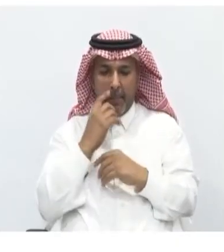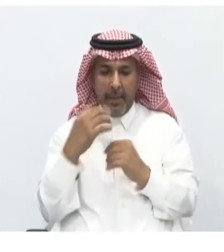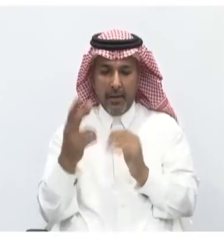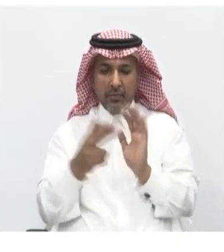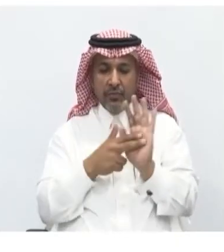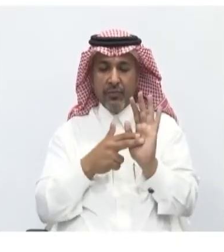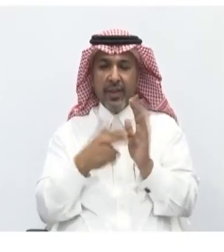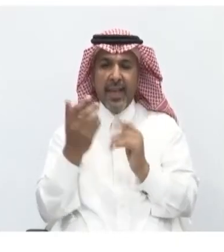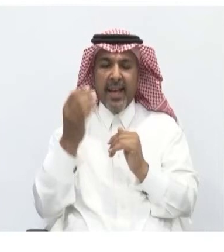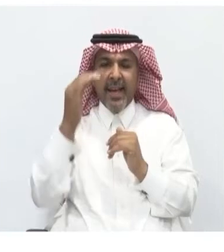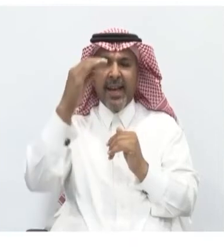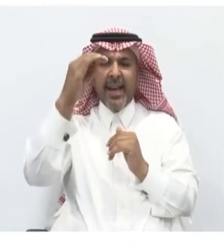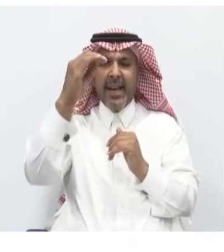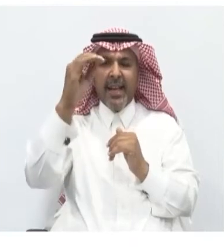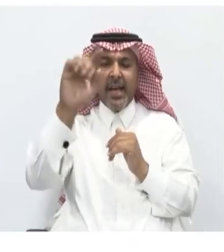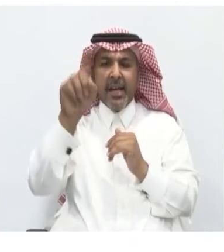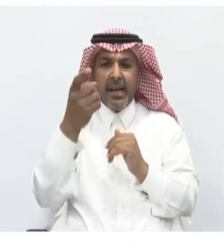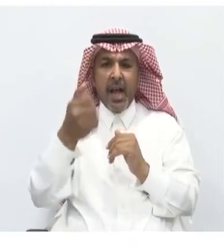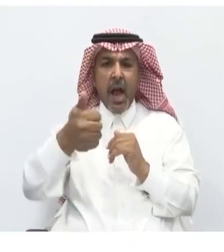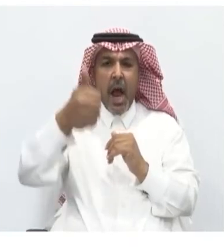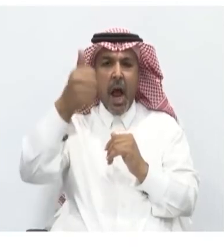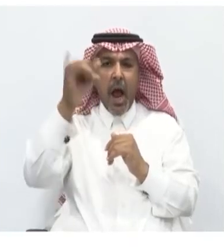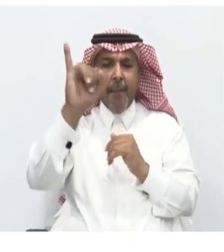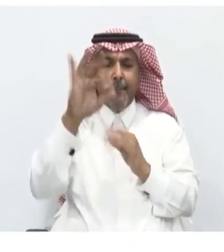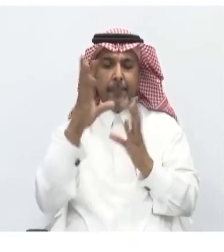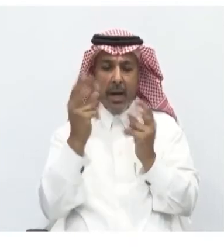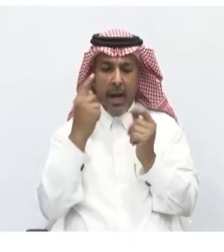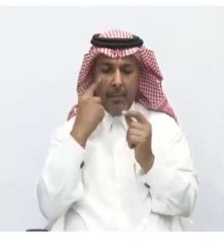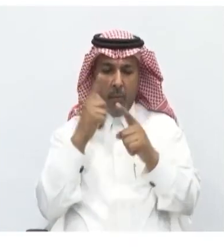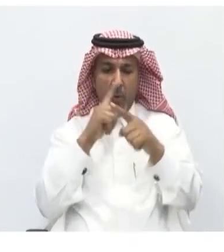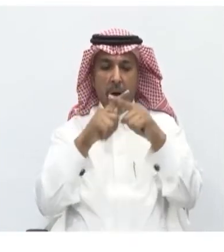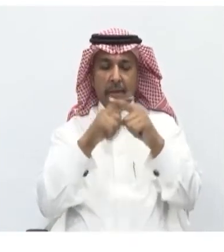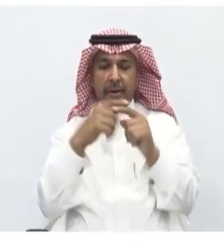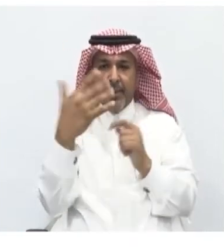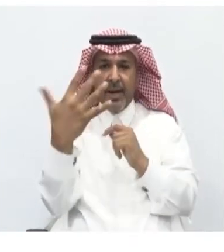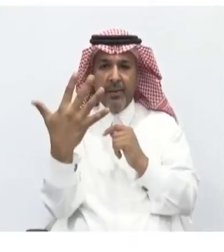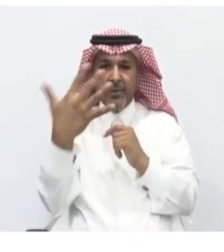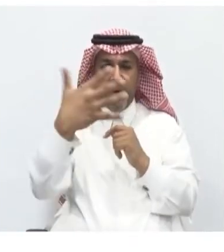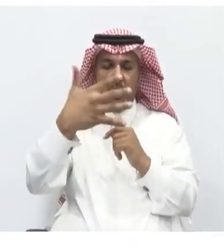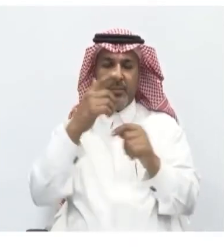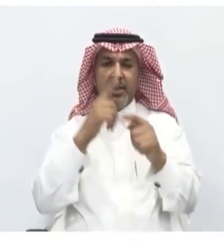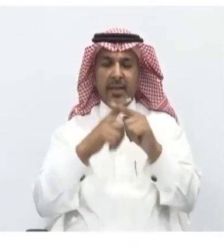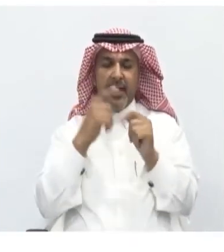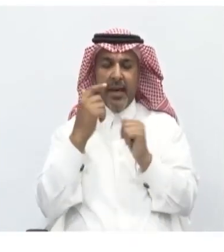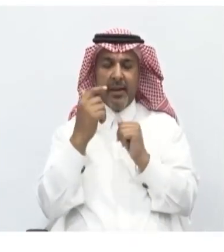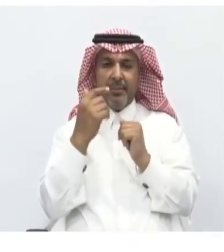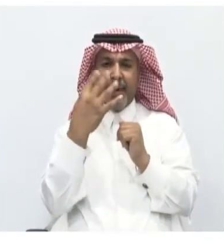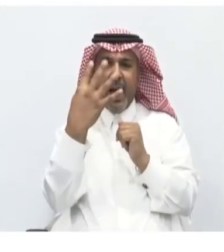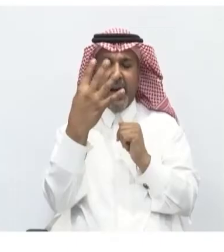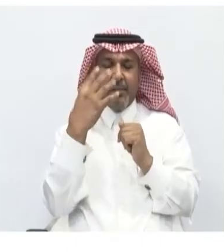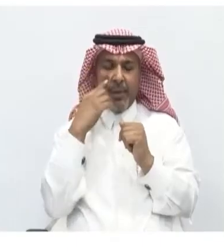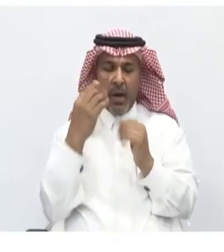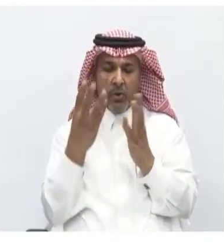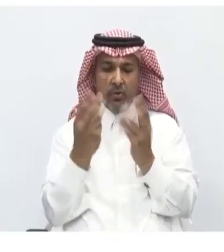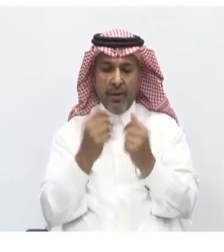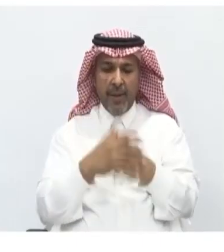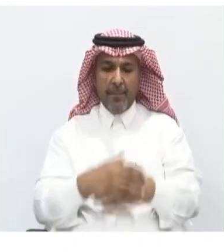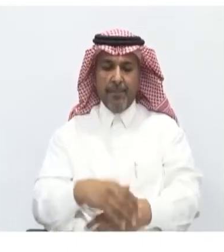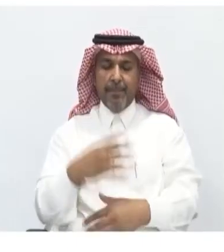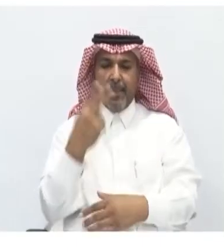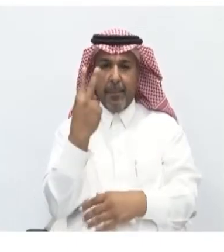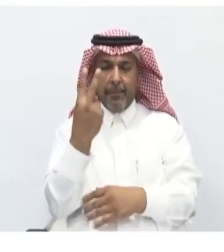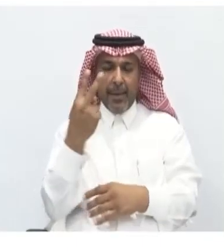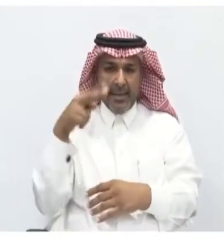يتبقى لدي الغرامات ساقوم بضرب 55.85 تضرب في الاربعه فيصبح